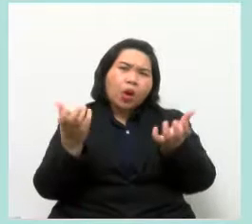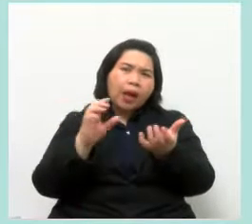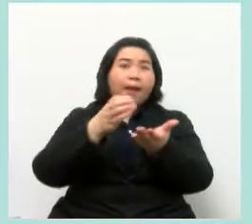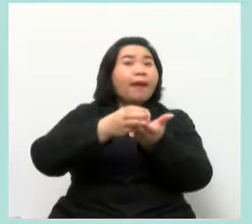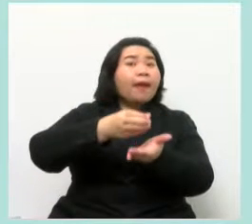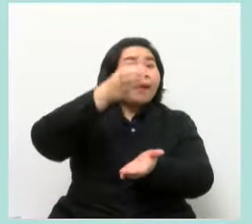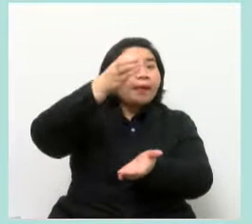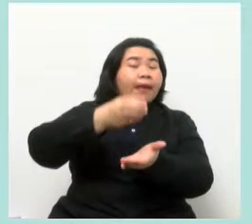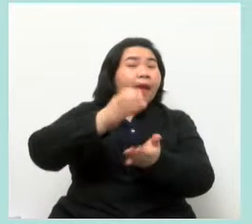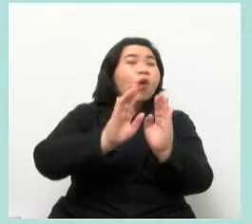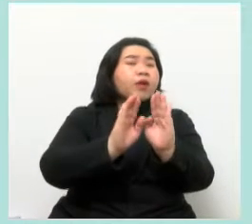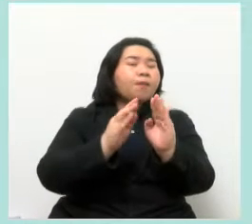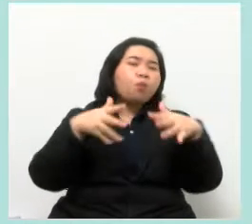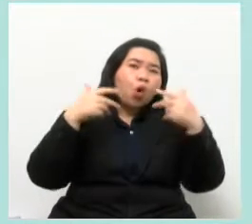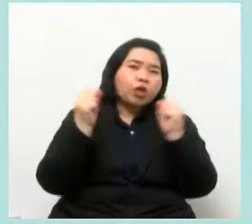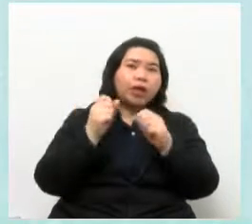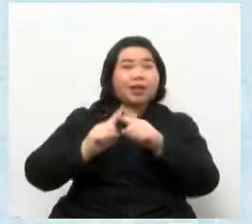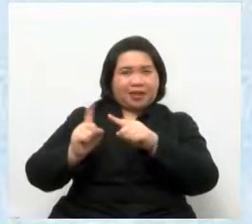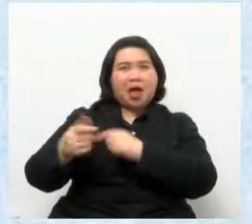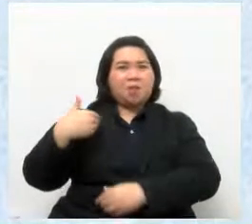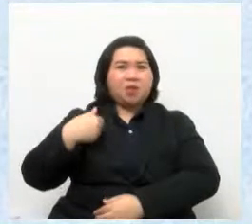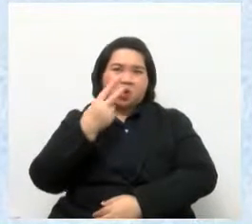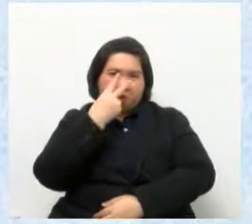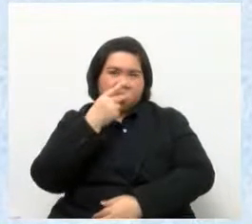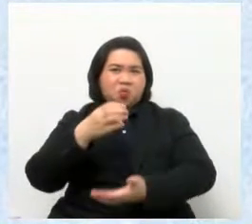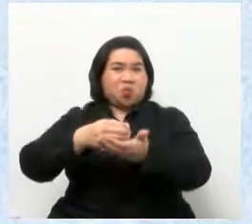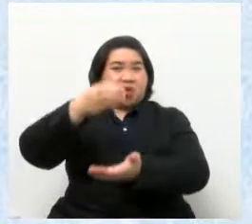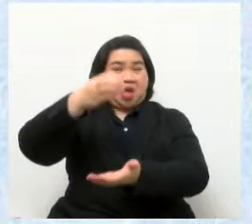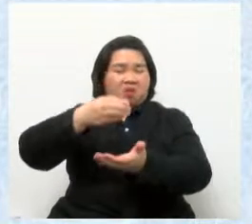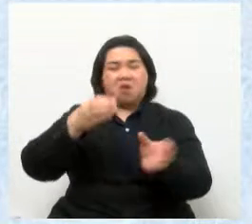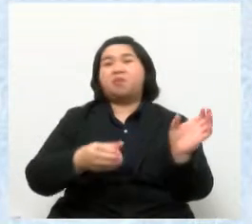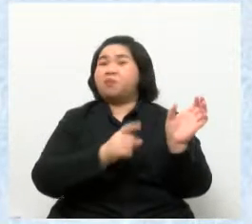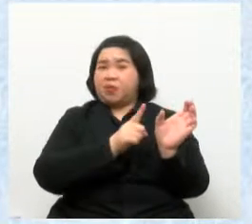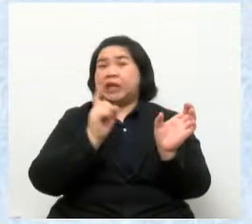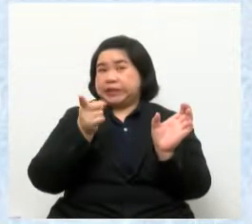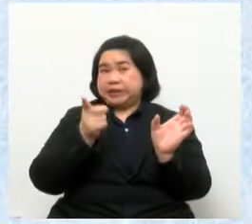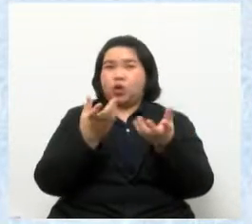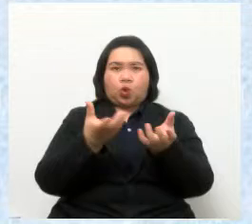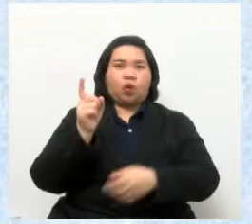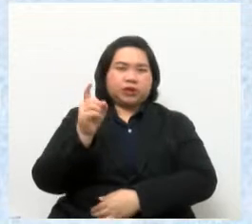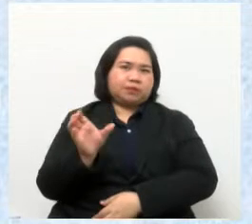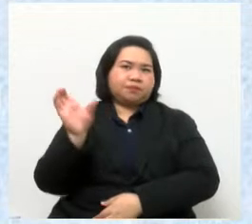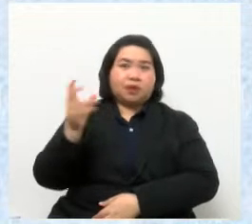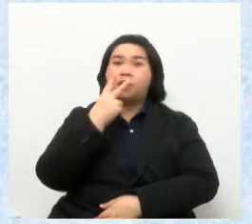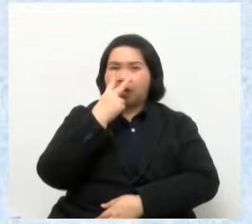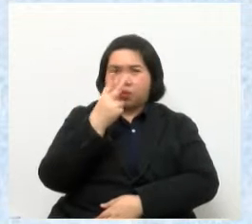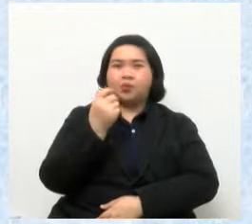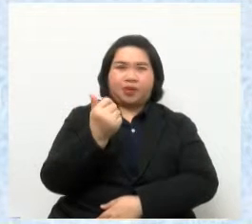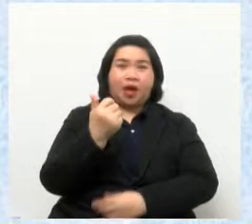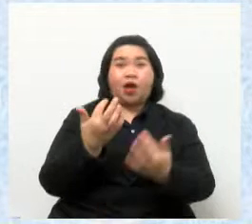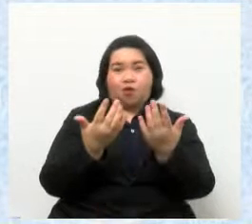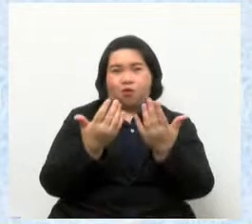เก็บความเย็นค่ะเดี๋ยวเราจะมีแก้วมาโชว์ด้วยนะเดี๋ยวเราจะพยายามเอาผลิตภัณฑ์สินค้าของเราเนี่ยออกมาให้ได้ช